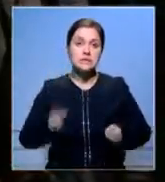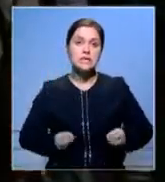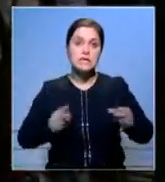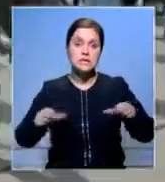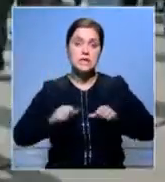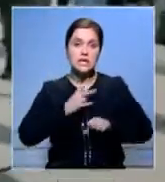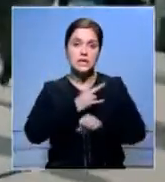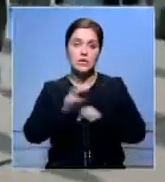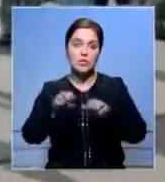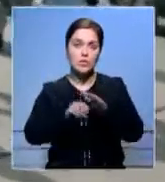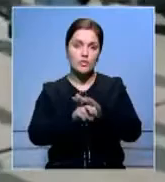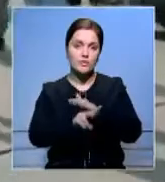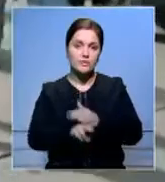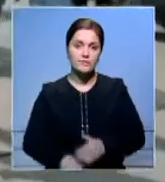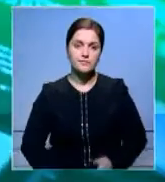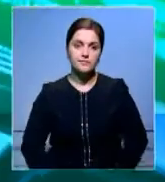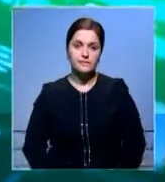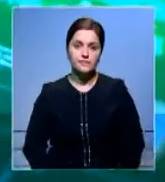сумели скрыться.